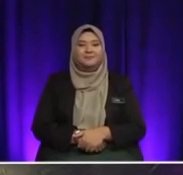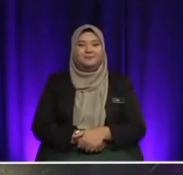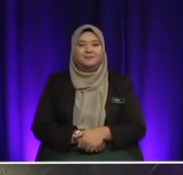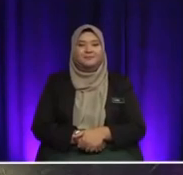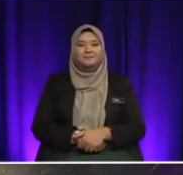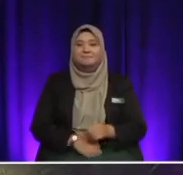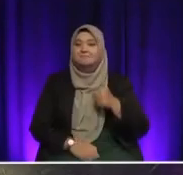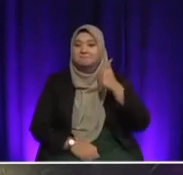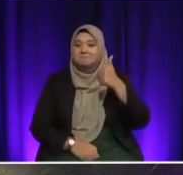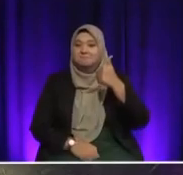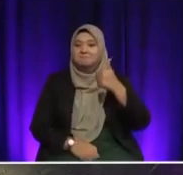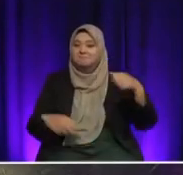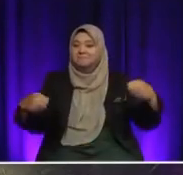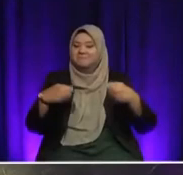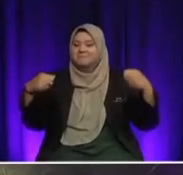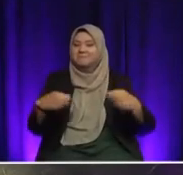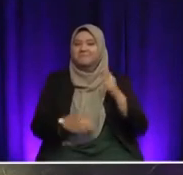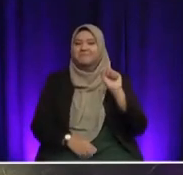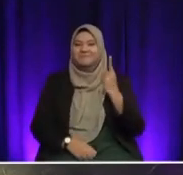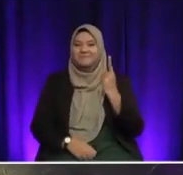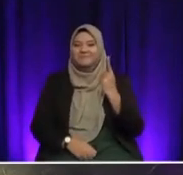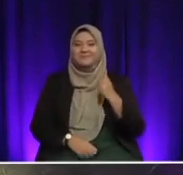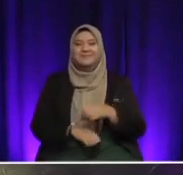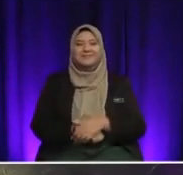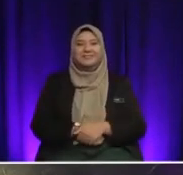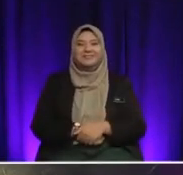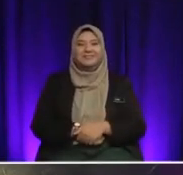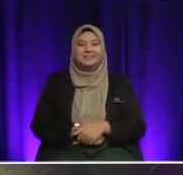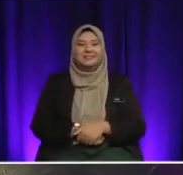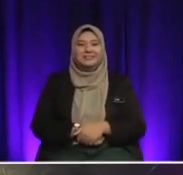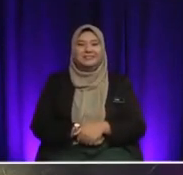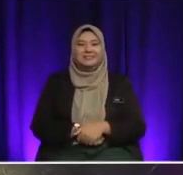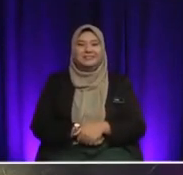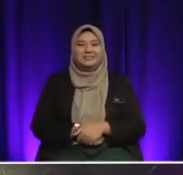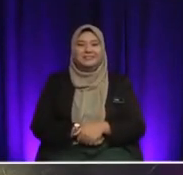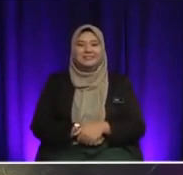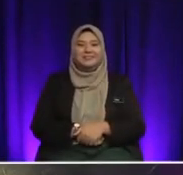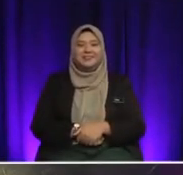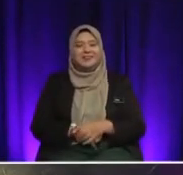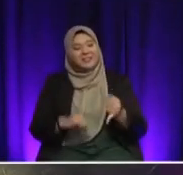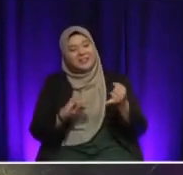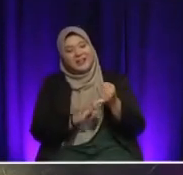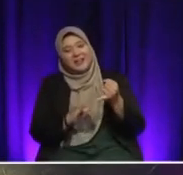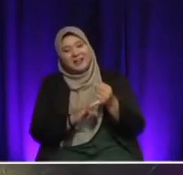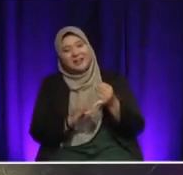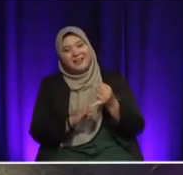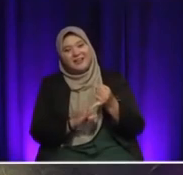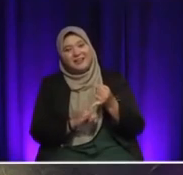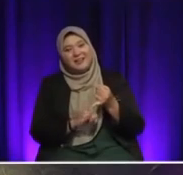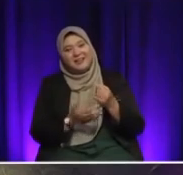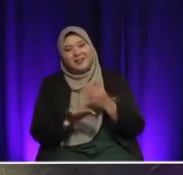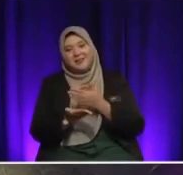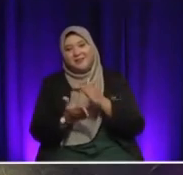makan. Baiklah, kita telah pun tiba di penghujung sesi perbincangan kita bagi mata pelajaran pemprosesan makanan. Topik kita, pemprosesan